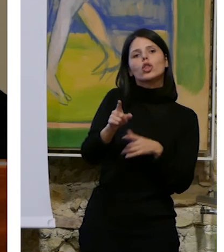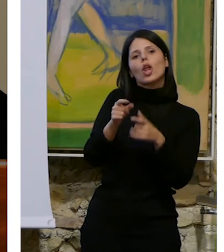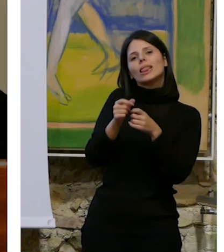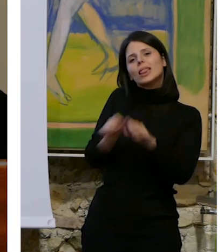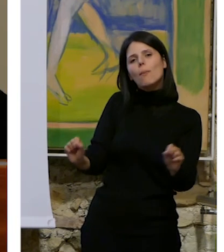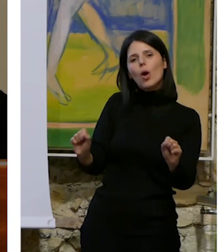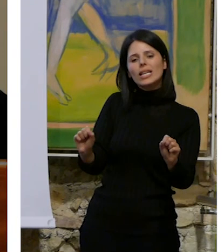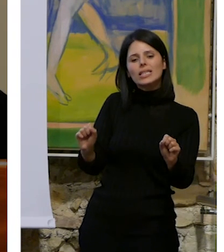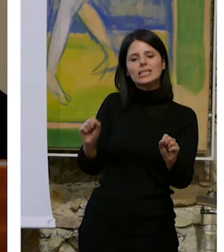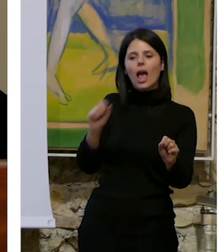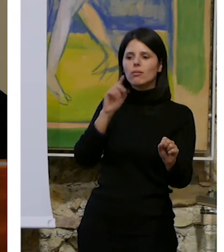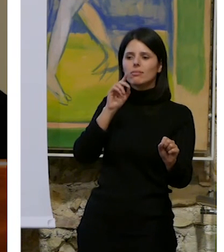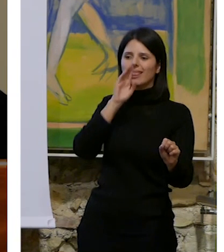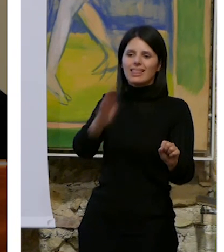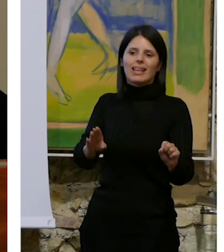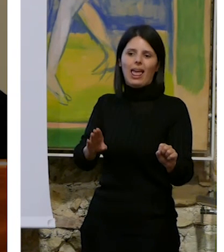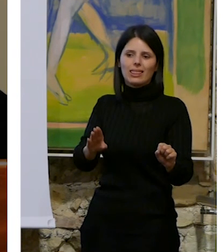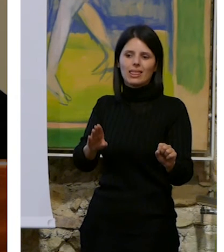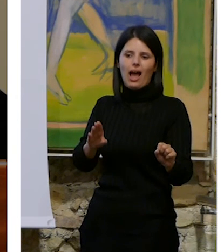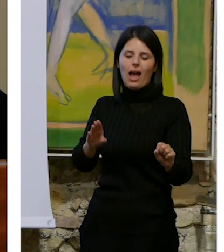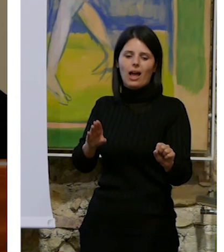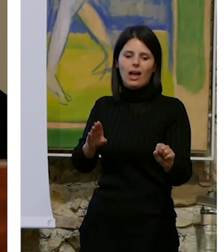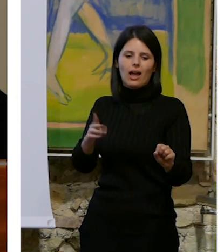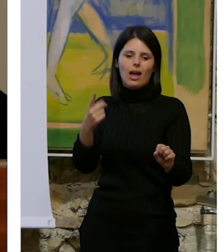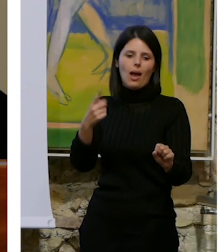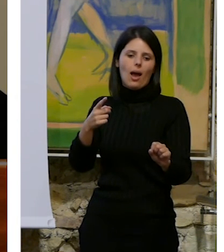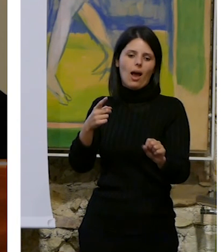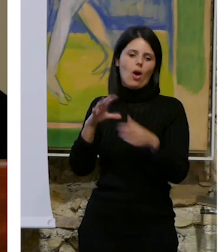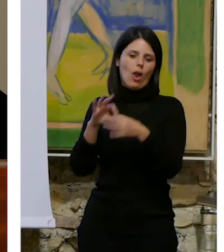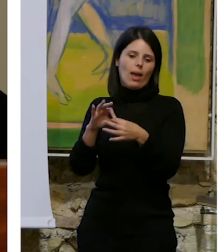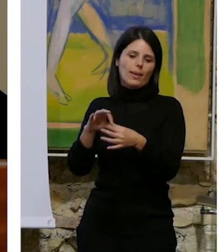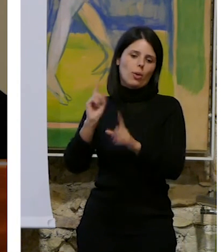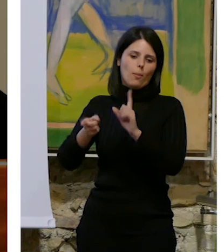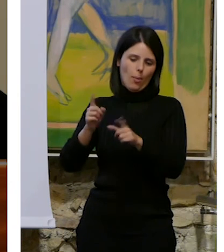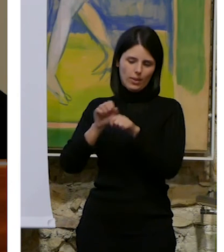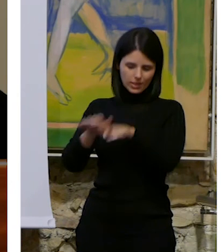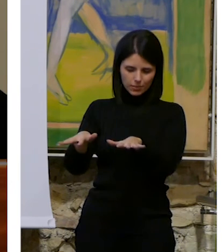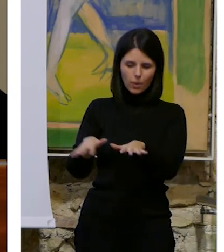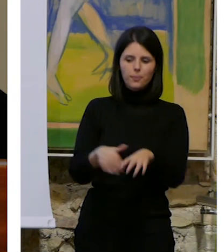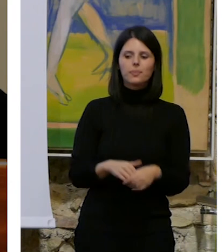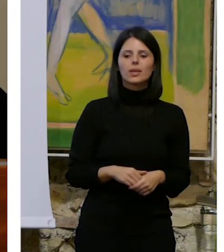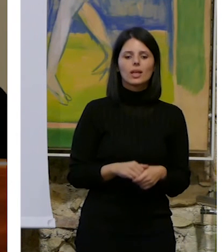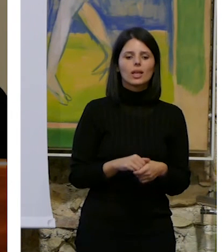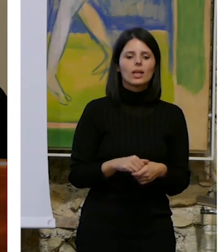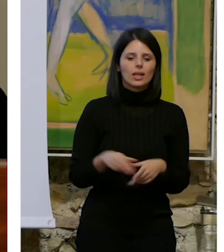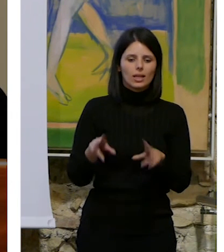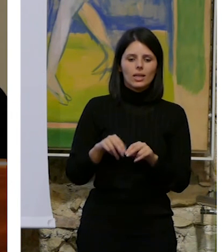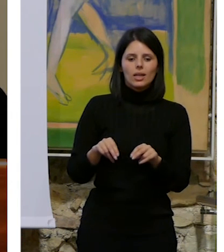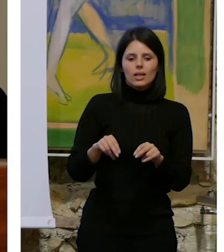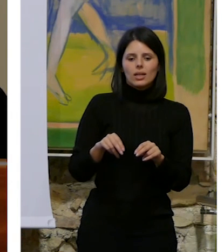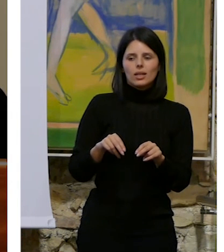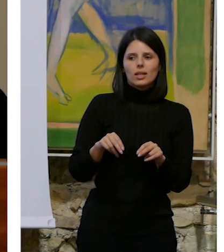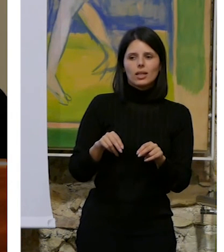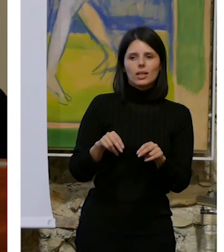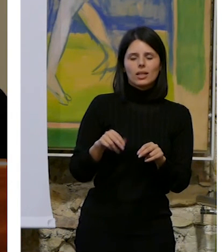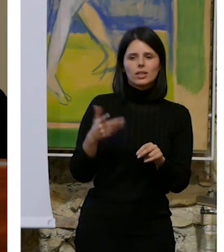contro la democrazia diretta, che è la chiave del populismo. La democrazia diretta è quella roba alla